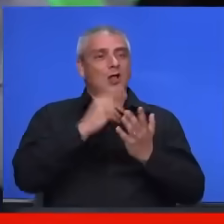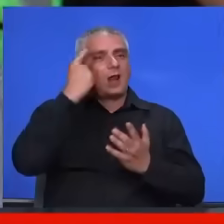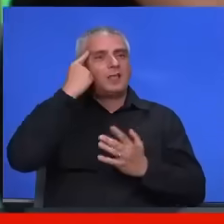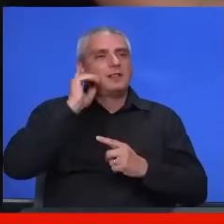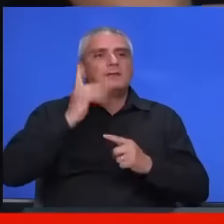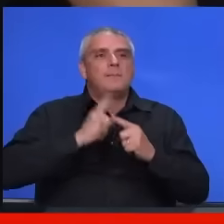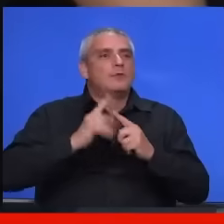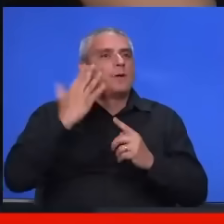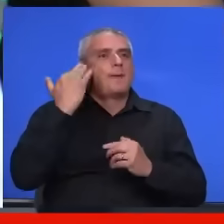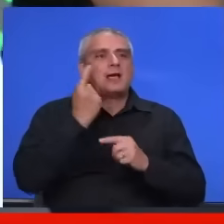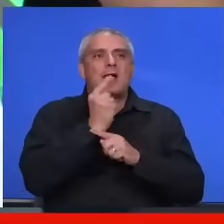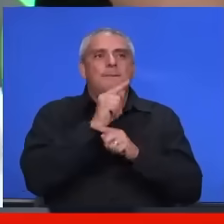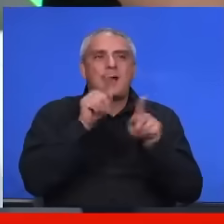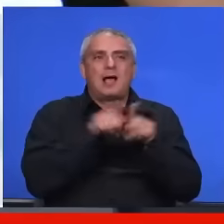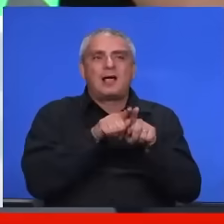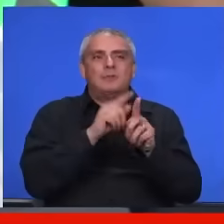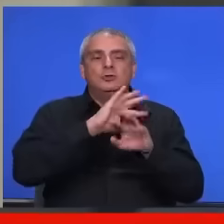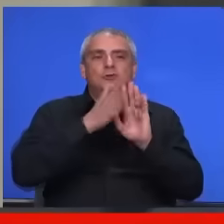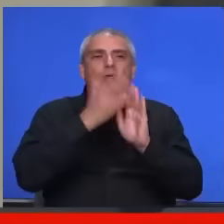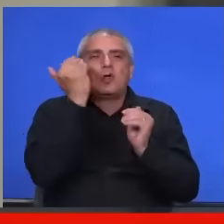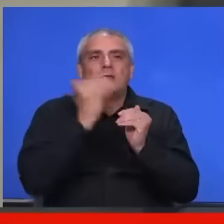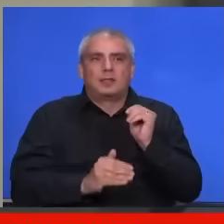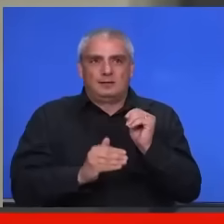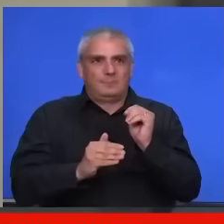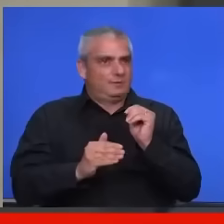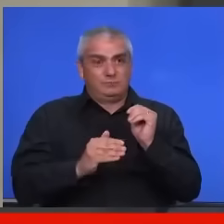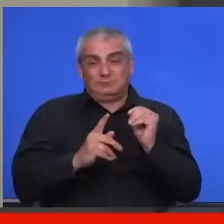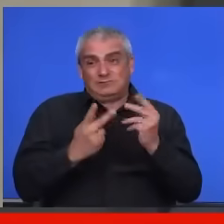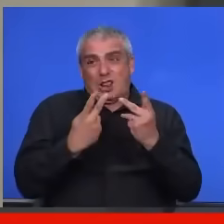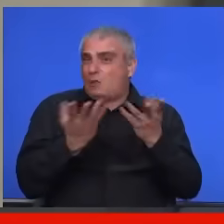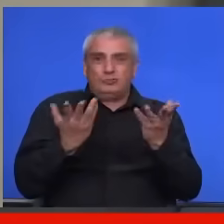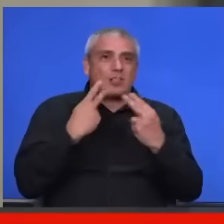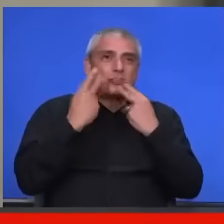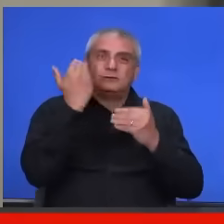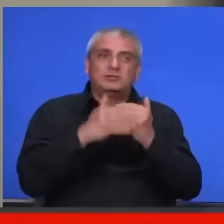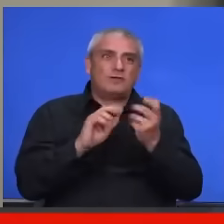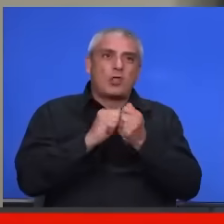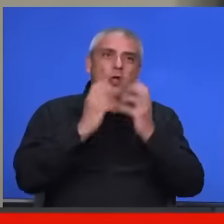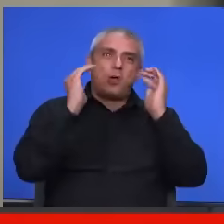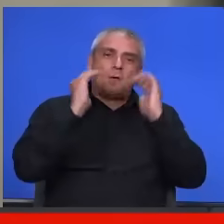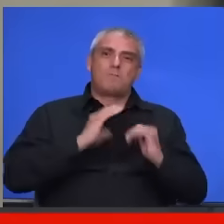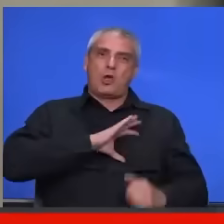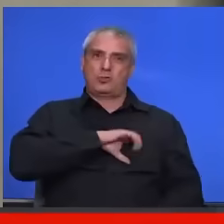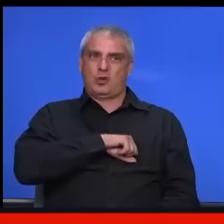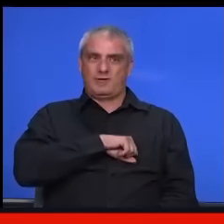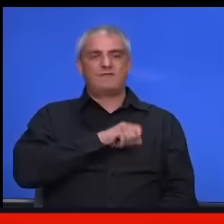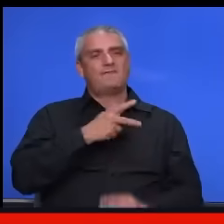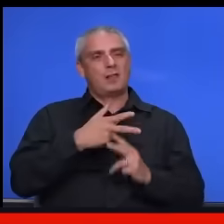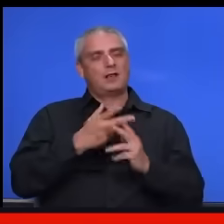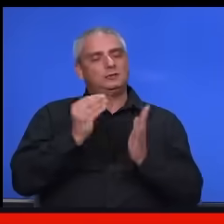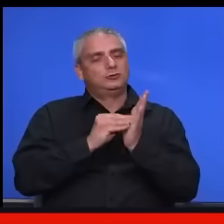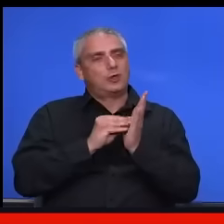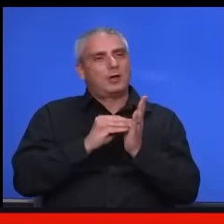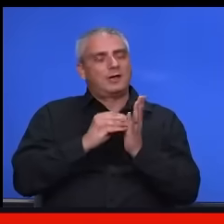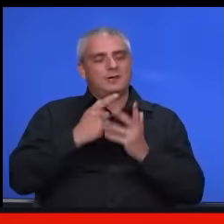היה שם ברגעים ההם שהכל נגמר, לא שזה משנה את התוצאה או מקהה את הכאב, זה רק הצורך למלא